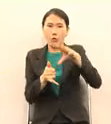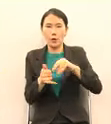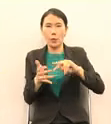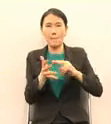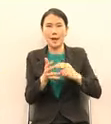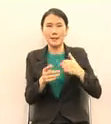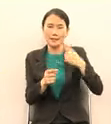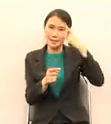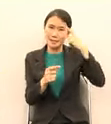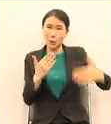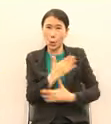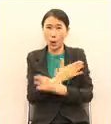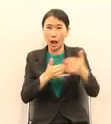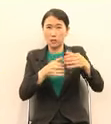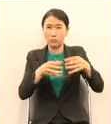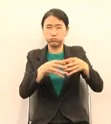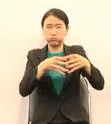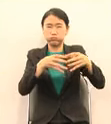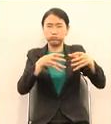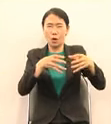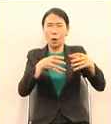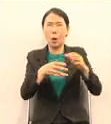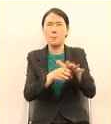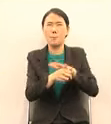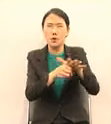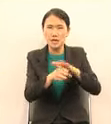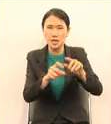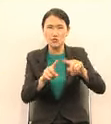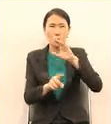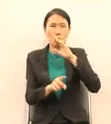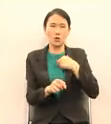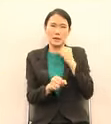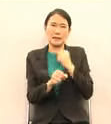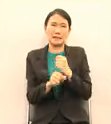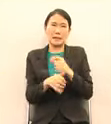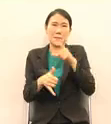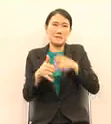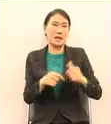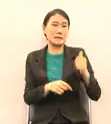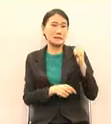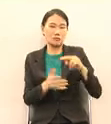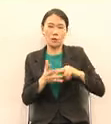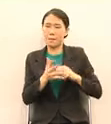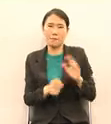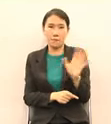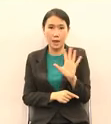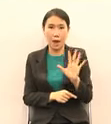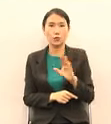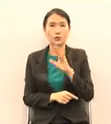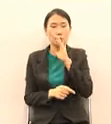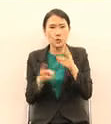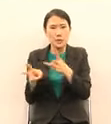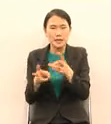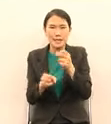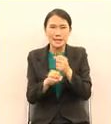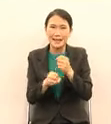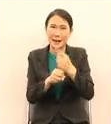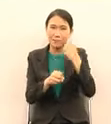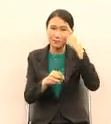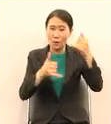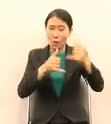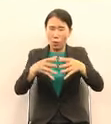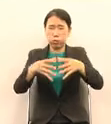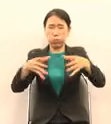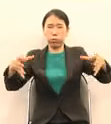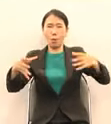ๆเราพอจะรับมือไหวถ้ามาแบบเร็วเราคงรับไม่ได้เพราะนั้นการที่จะรับมือไม่ไหวเนี่ยไม่ได้แปลว่า